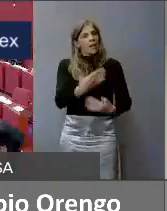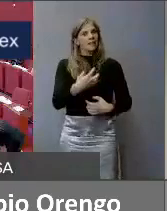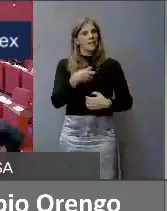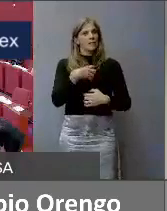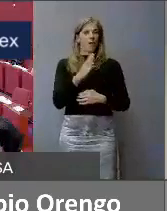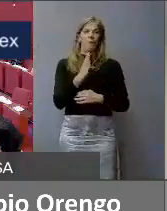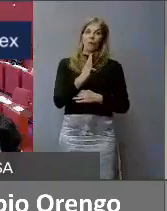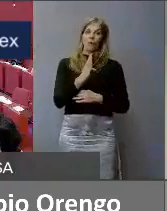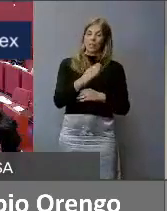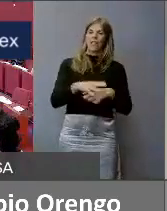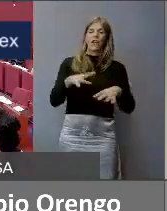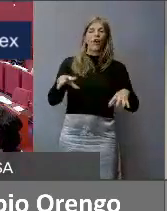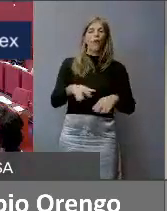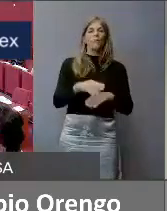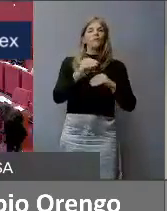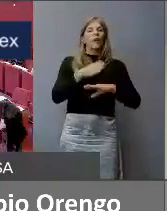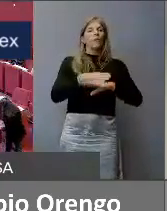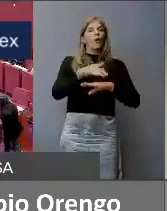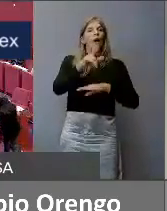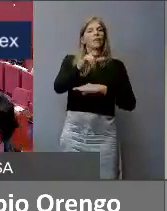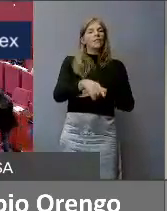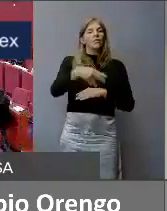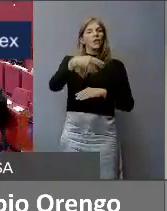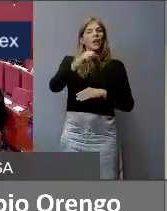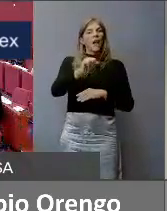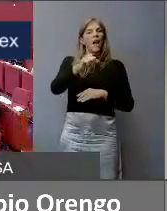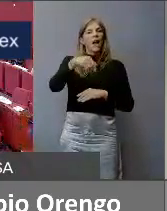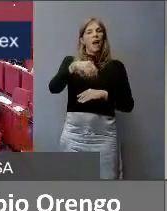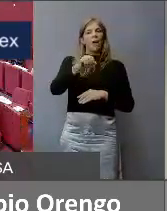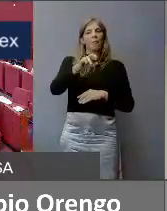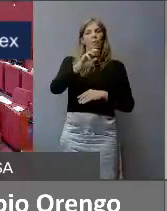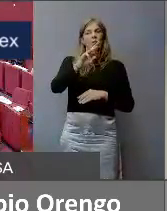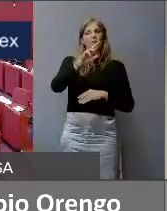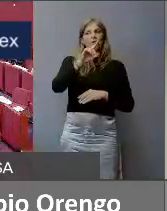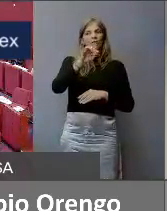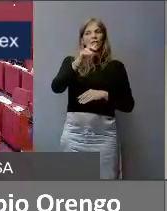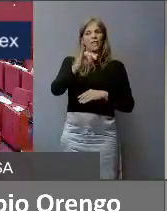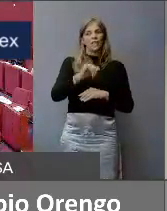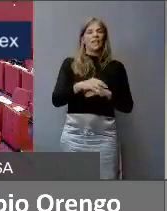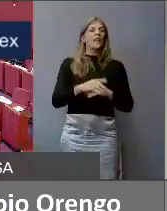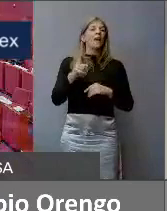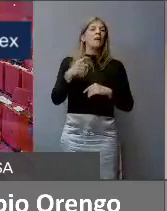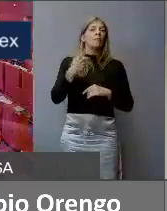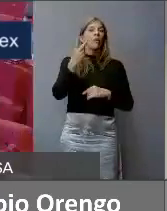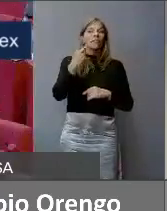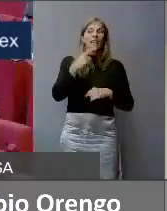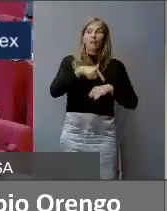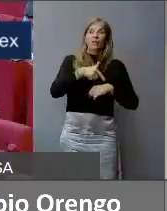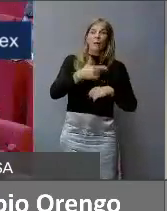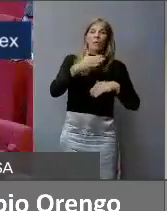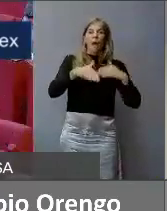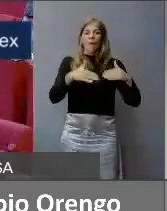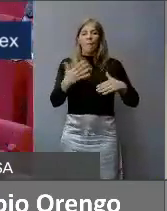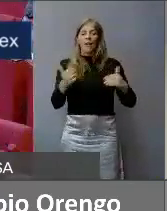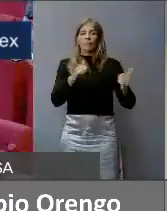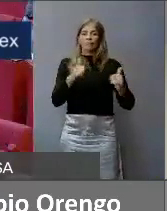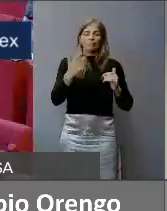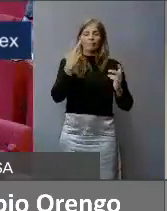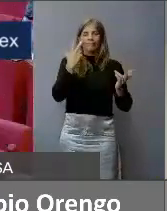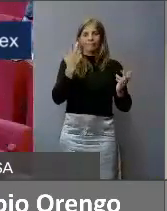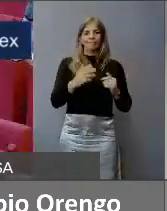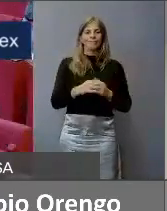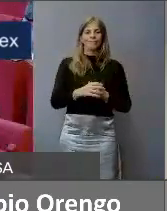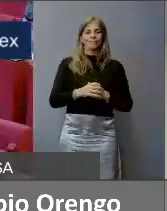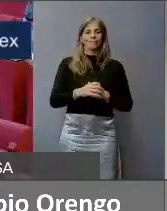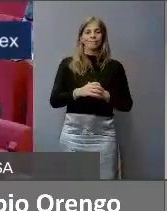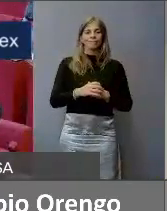della replica del consigliere amorfini e poi presumo che andremo in appello vediamo se residuo di tempo per il consigliere de benedictis prego